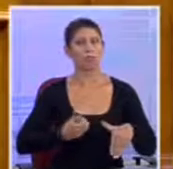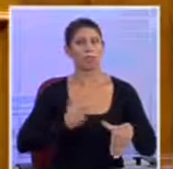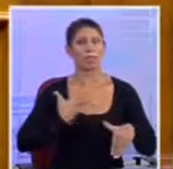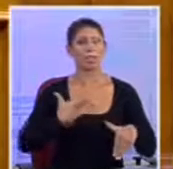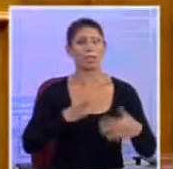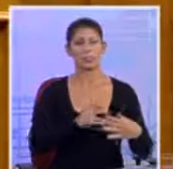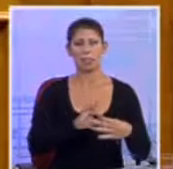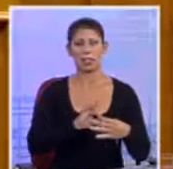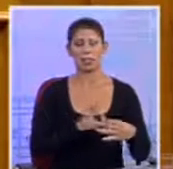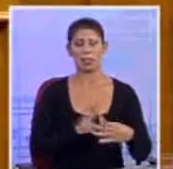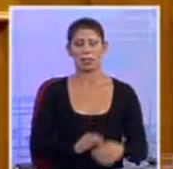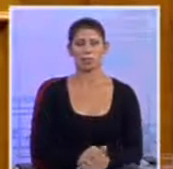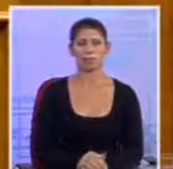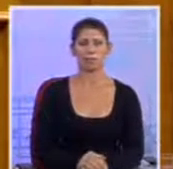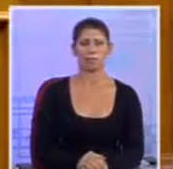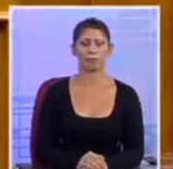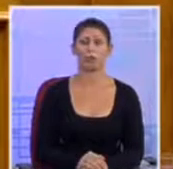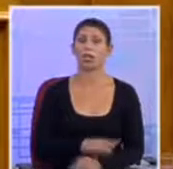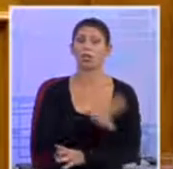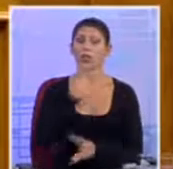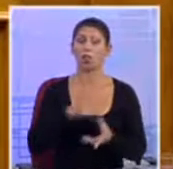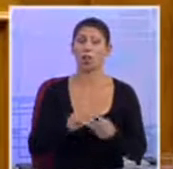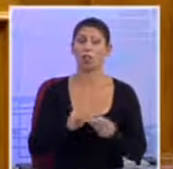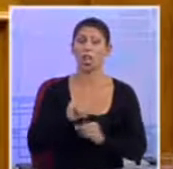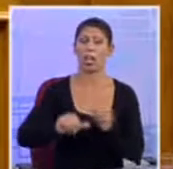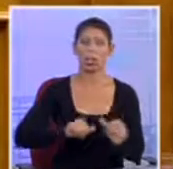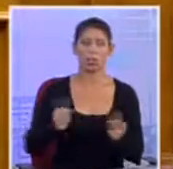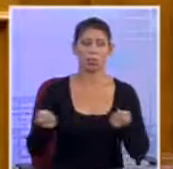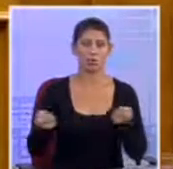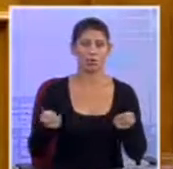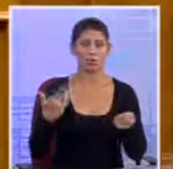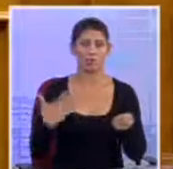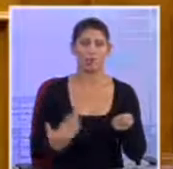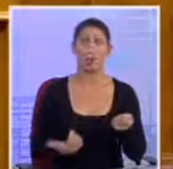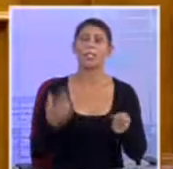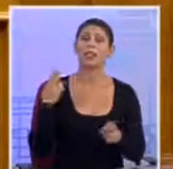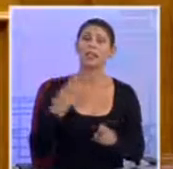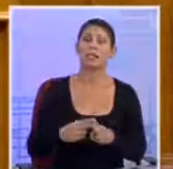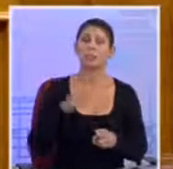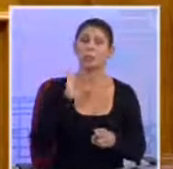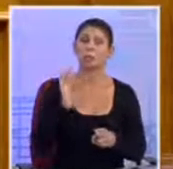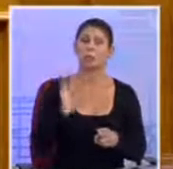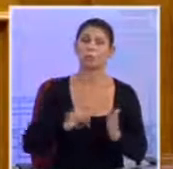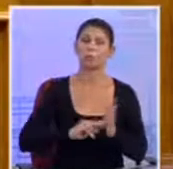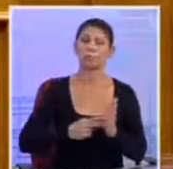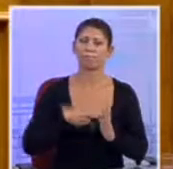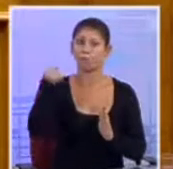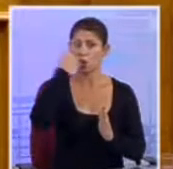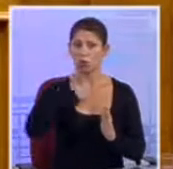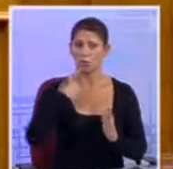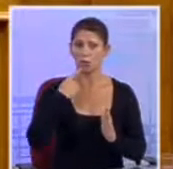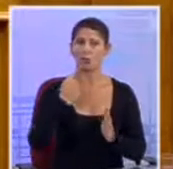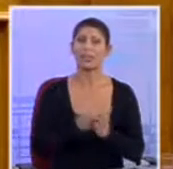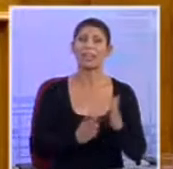συνεργασίας. Σε αυτά τα πλαίσια, η αναδιοργάνωση θα έχει μεταξύ άλλων σαν κύριο σκοπό την εξοικονόμηση του προσωπικού και